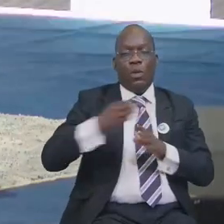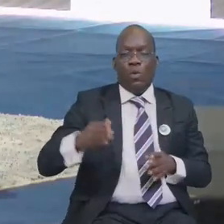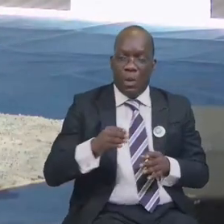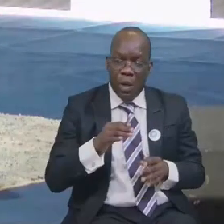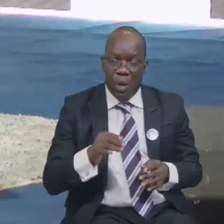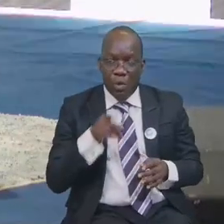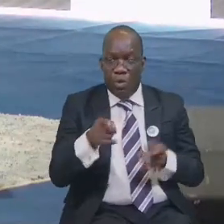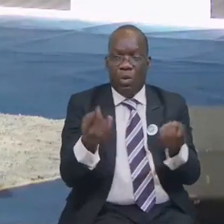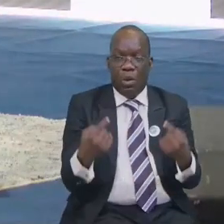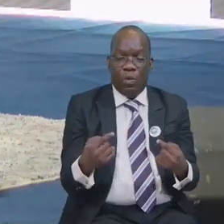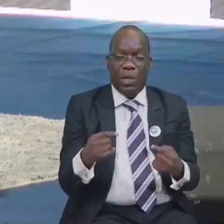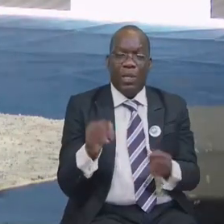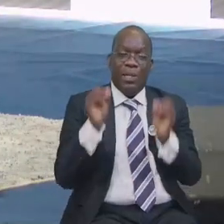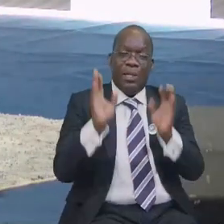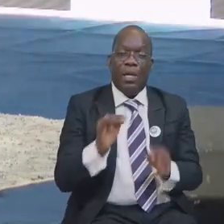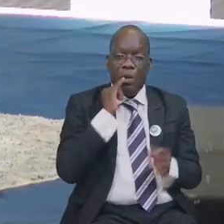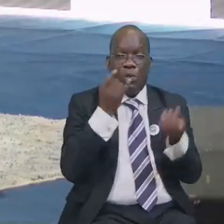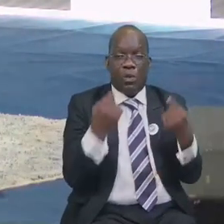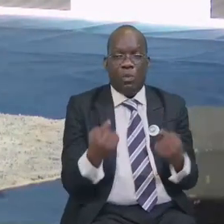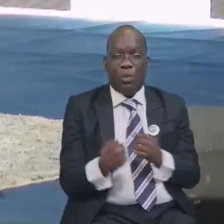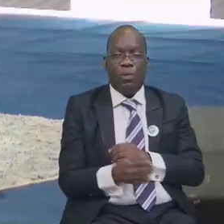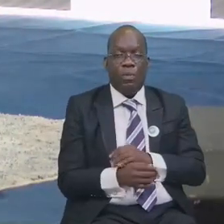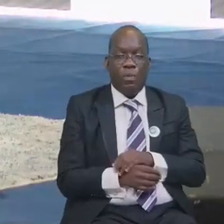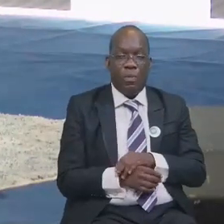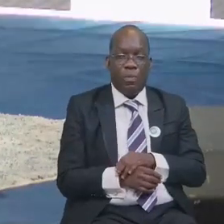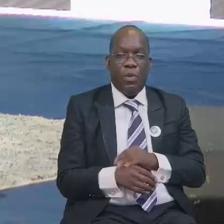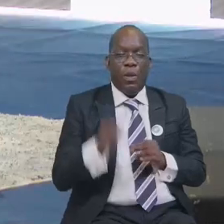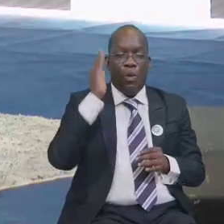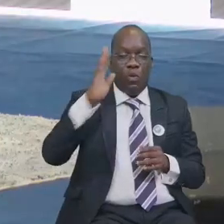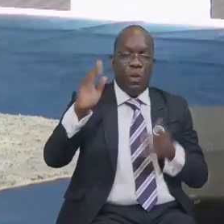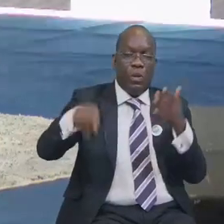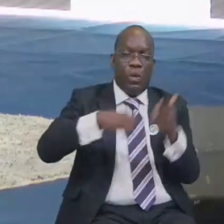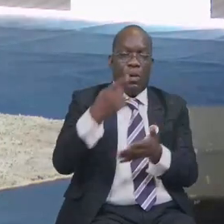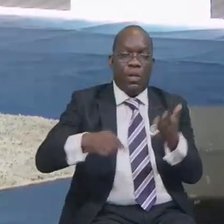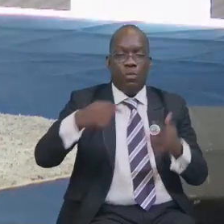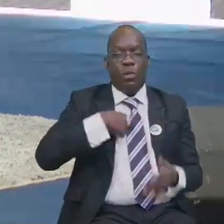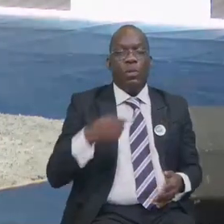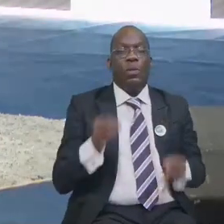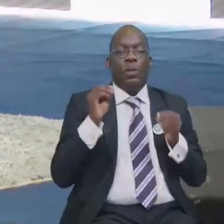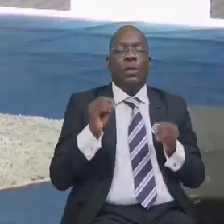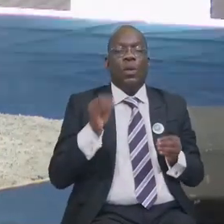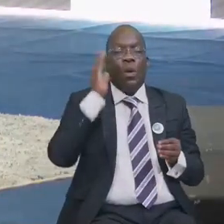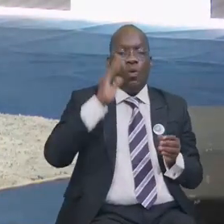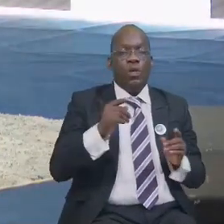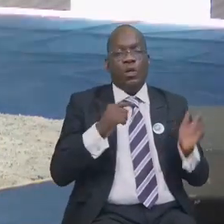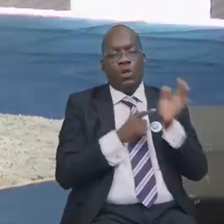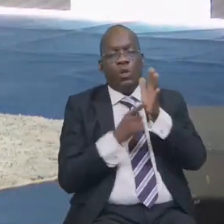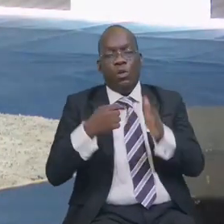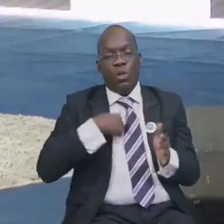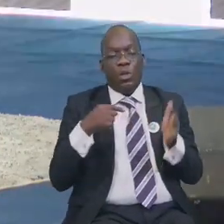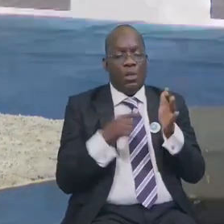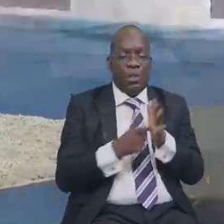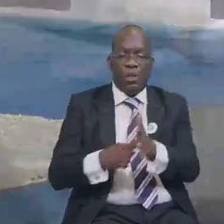Tu viens, enseignant, il vient. Il va me corriger. Il va relever ceci ou cela.